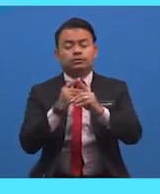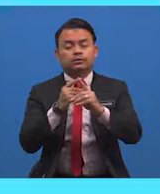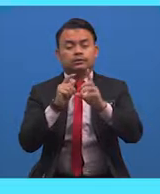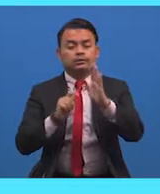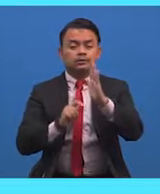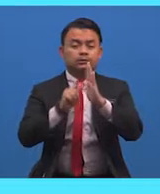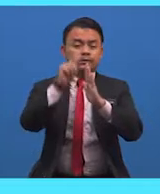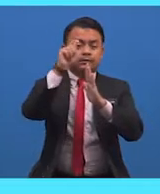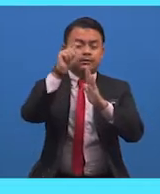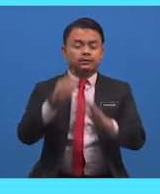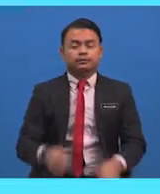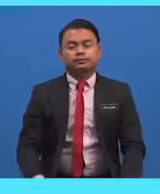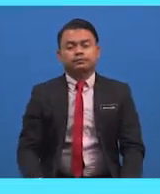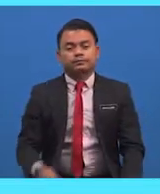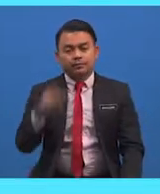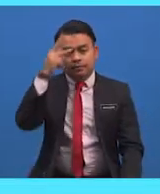kebakaran hutan.